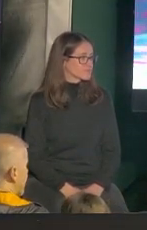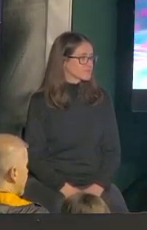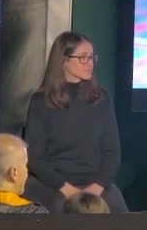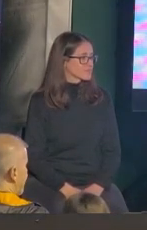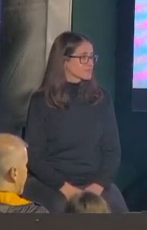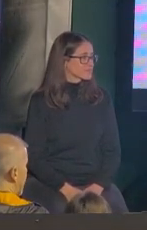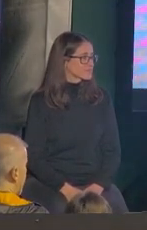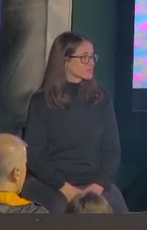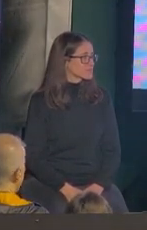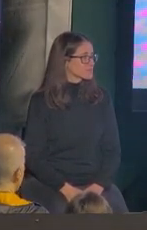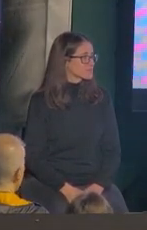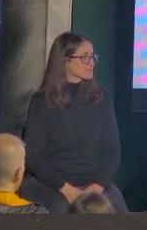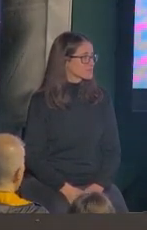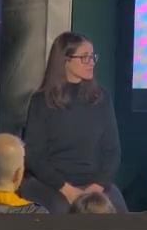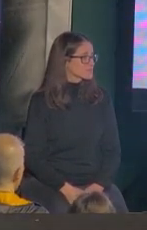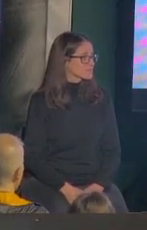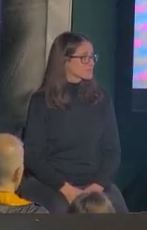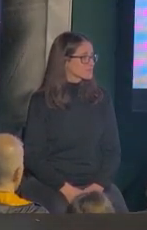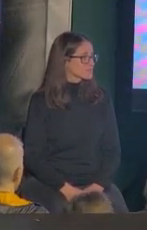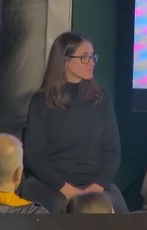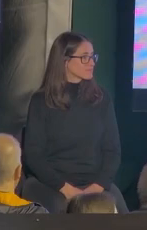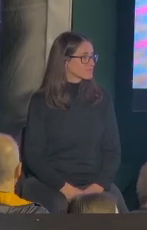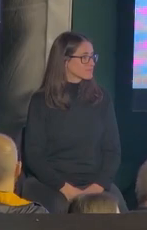Gràcies. I...